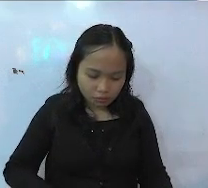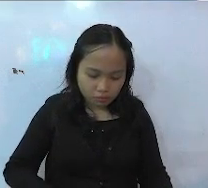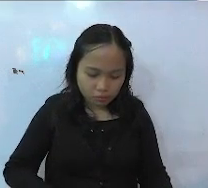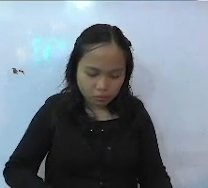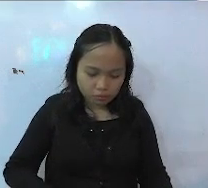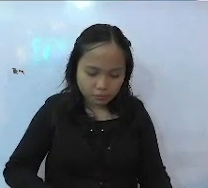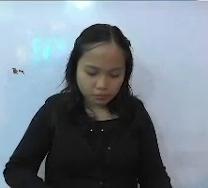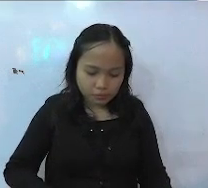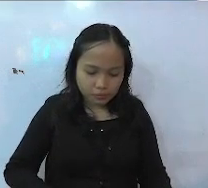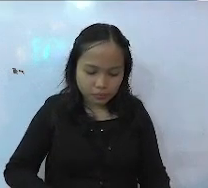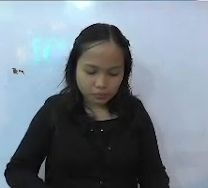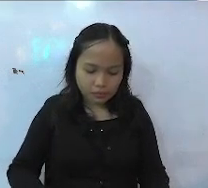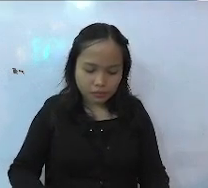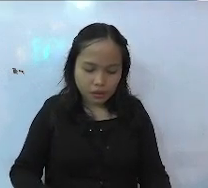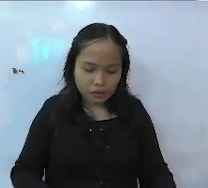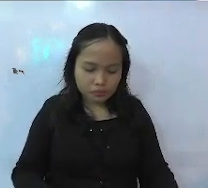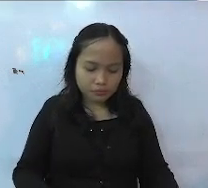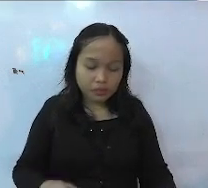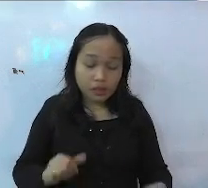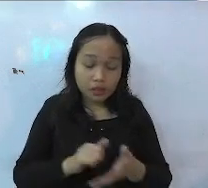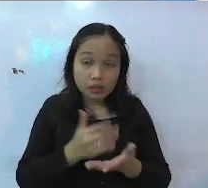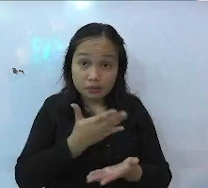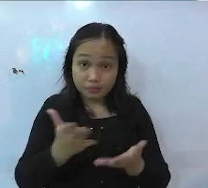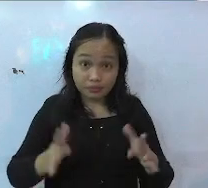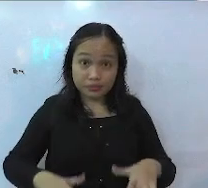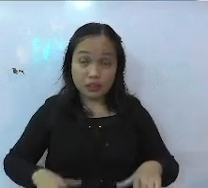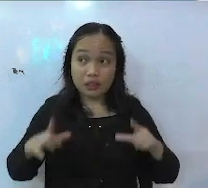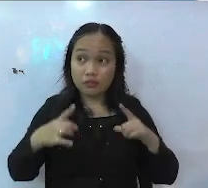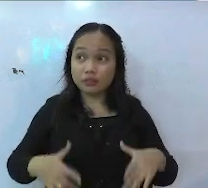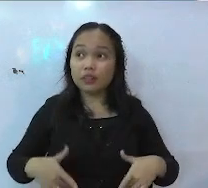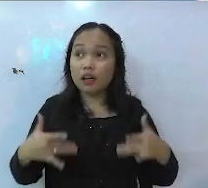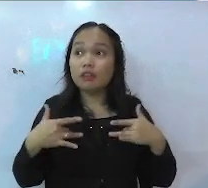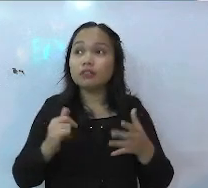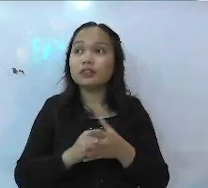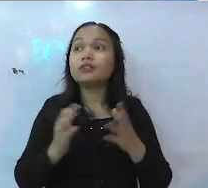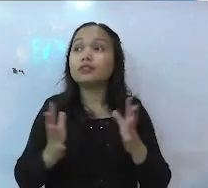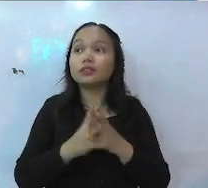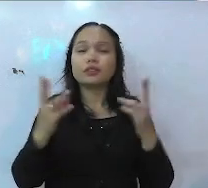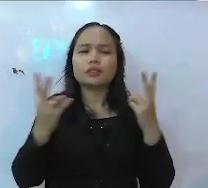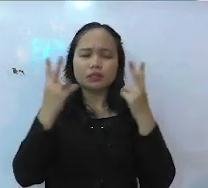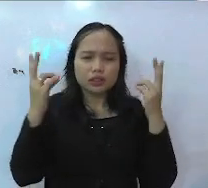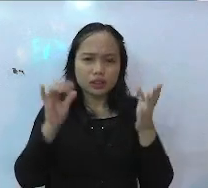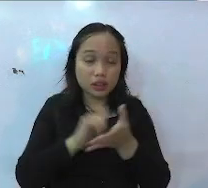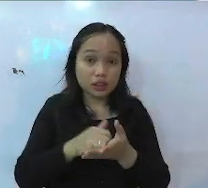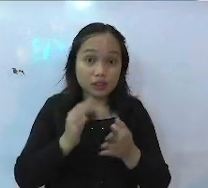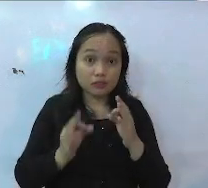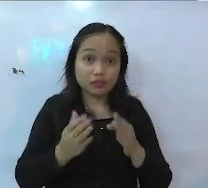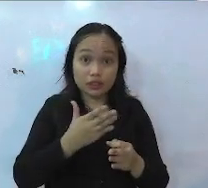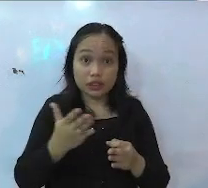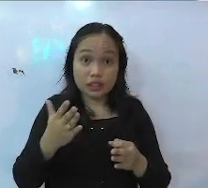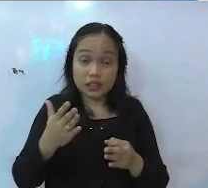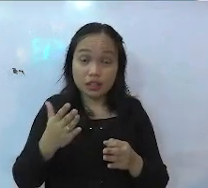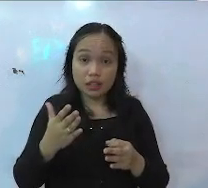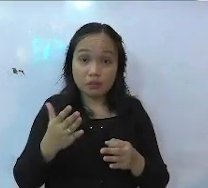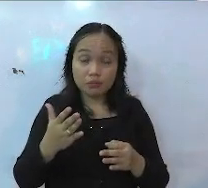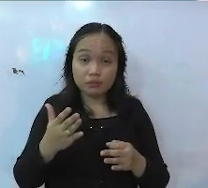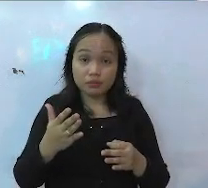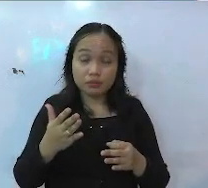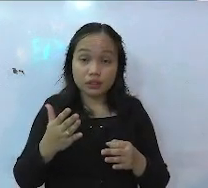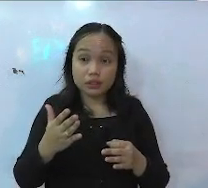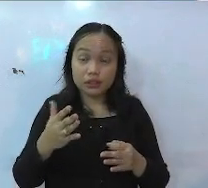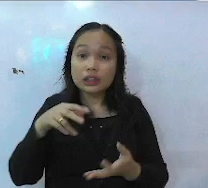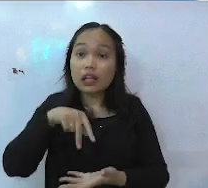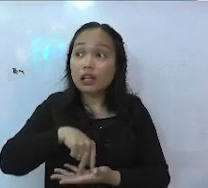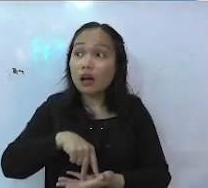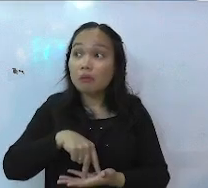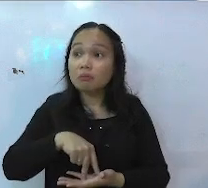living a life that that is Victorious na ay sinasabi ko sa inyo yung stand up niyo stand in